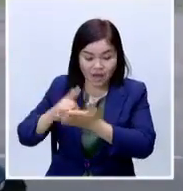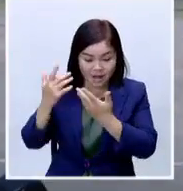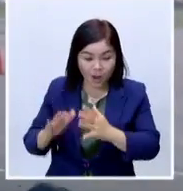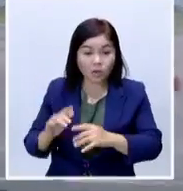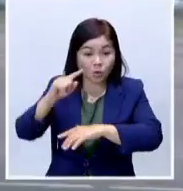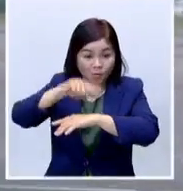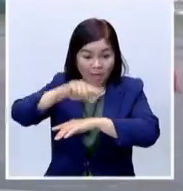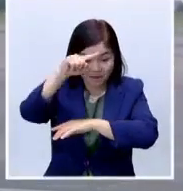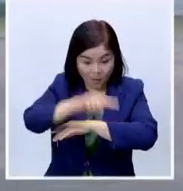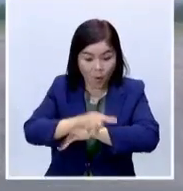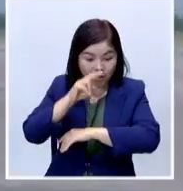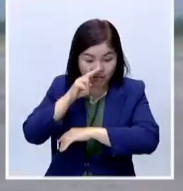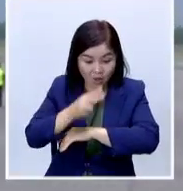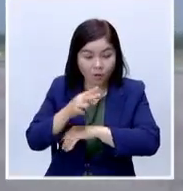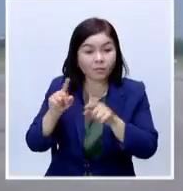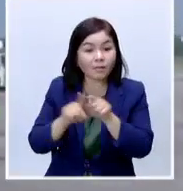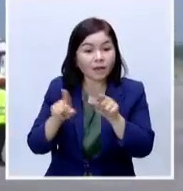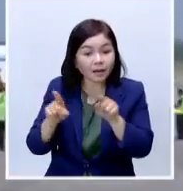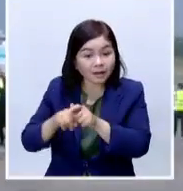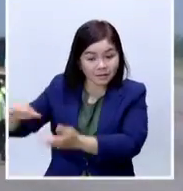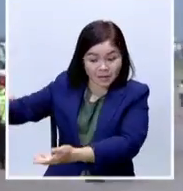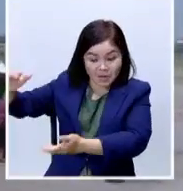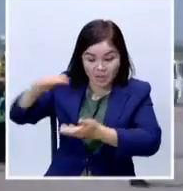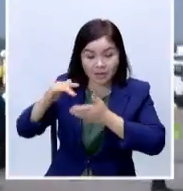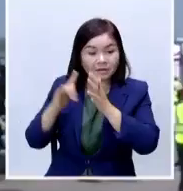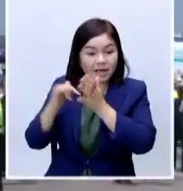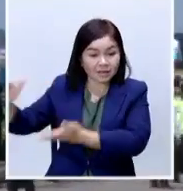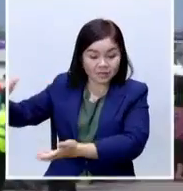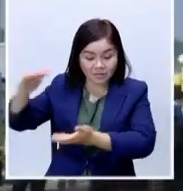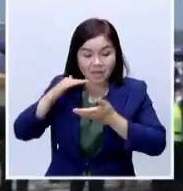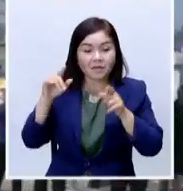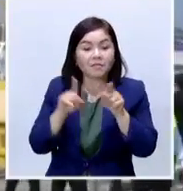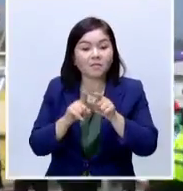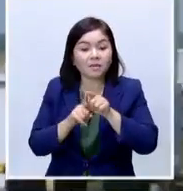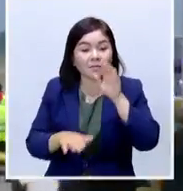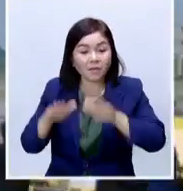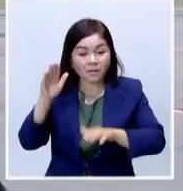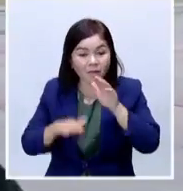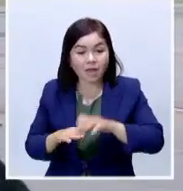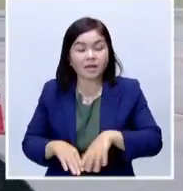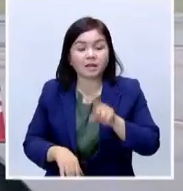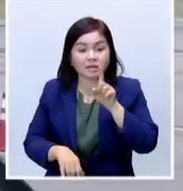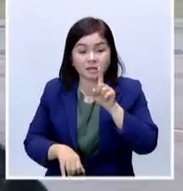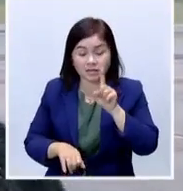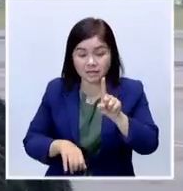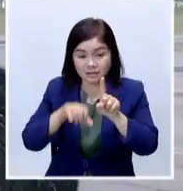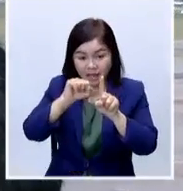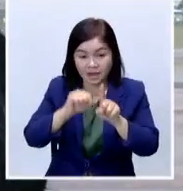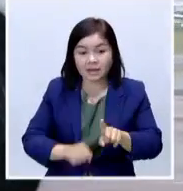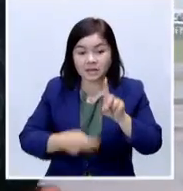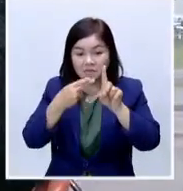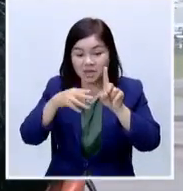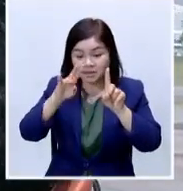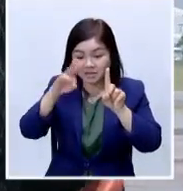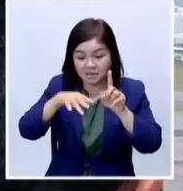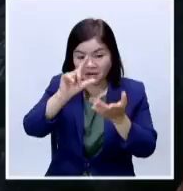ควิด-19 ของ AstraZeneca ล็อตแรกก็จะมาถึงไทยเหมือนกันนะครับจำนวน 117,000 โดสทำให้วัค